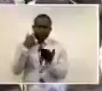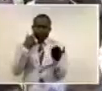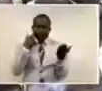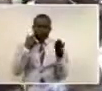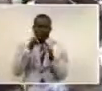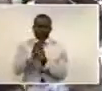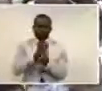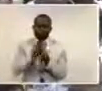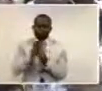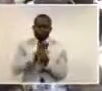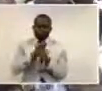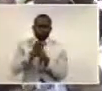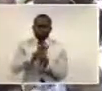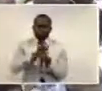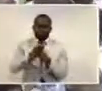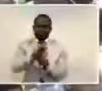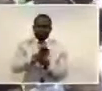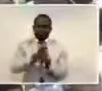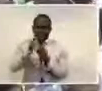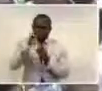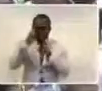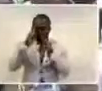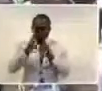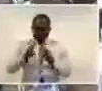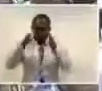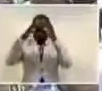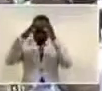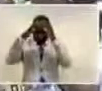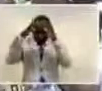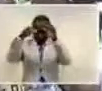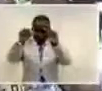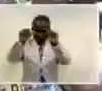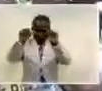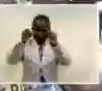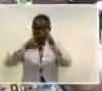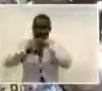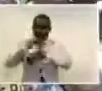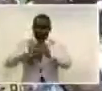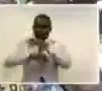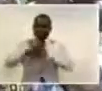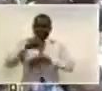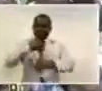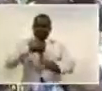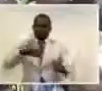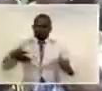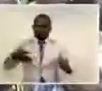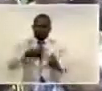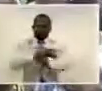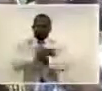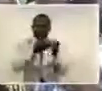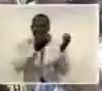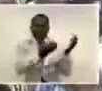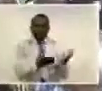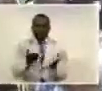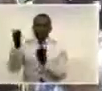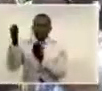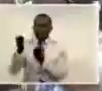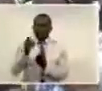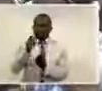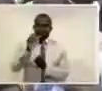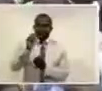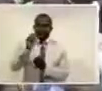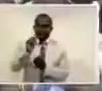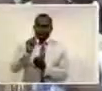kuzura nyakubahwa perezida wa repubulika ubu urwo ruganda rufite ubushobozi bwo kwakira toni 40